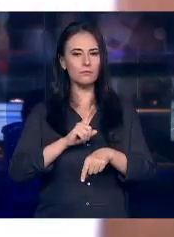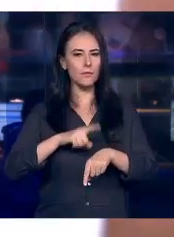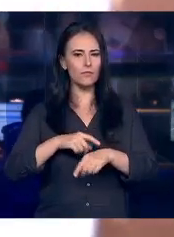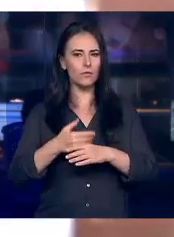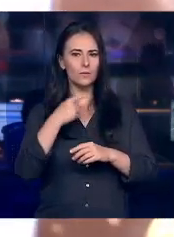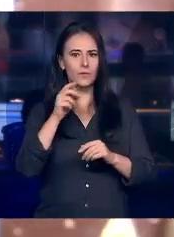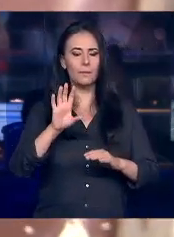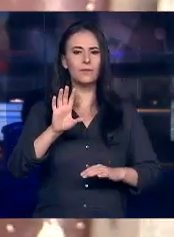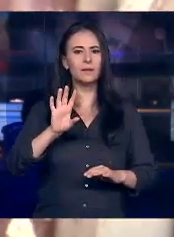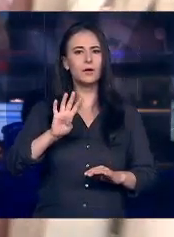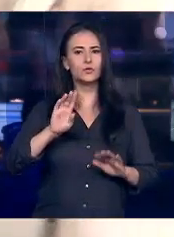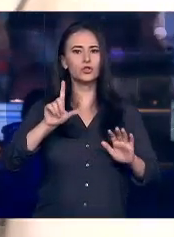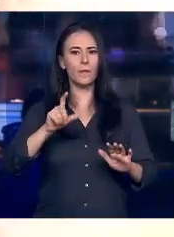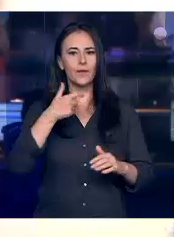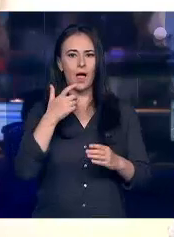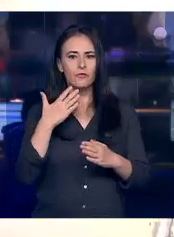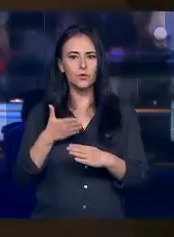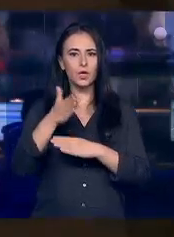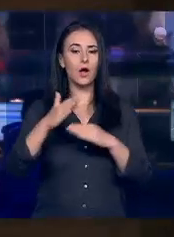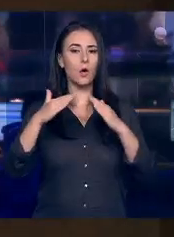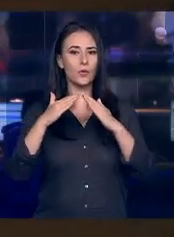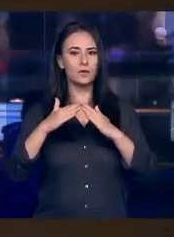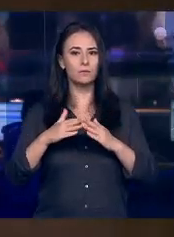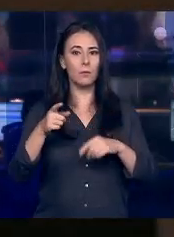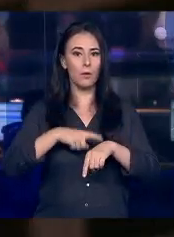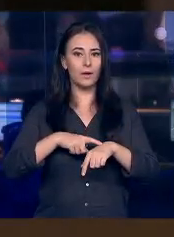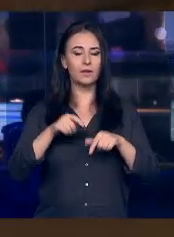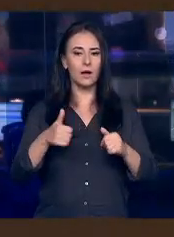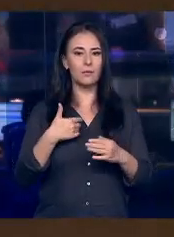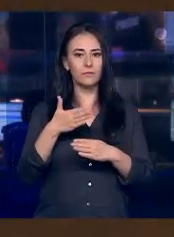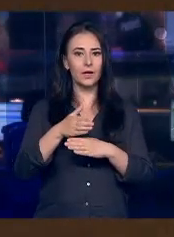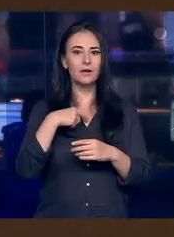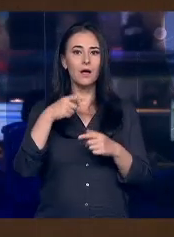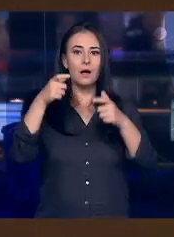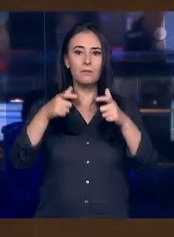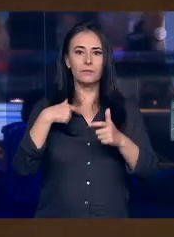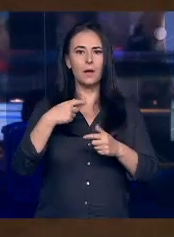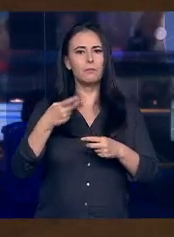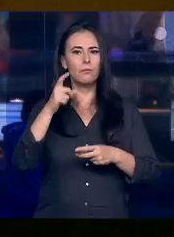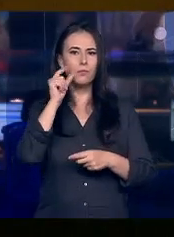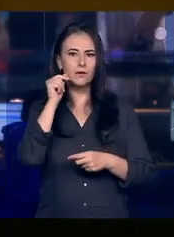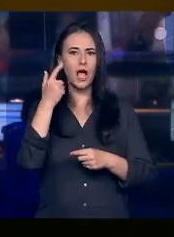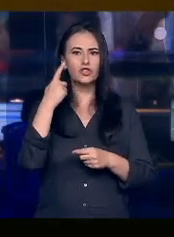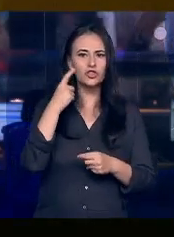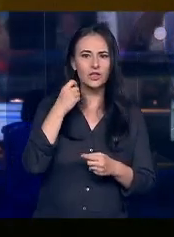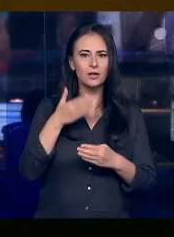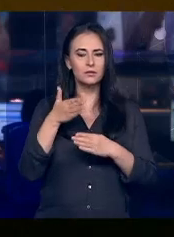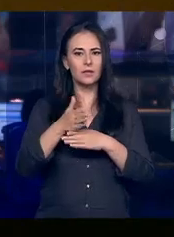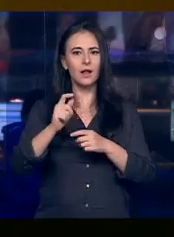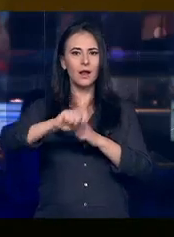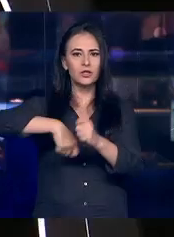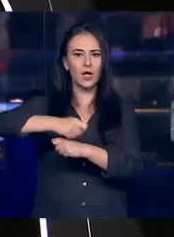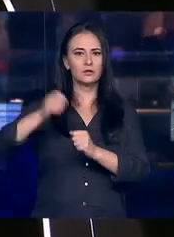de 77 de ani și a vrut să intre în locuință. În acel moment, bătrâna s-a împotrivit, iar bărbatul a început să o